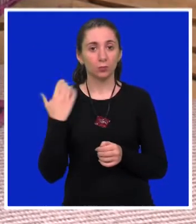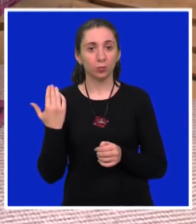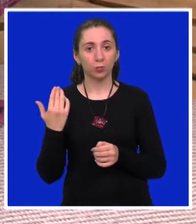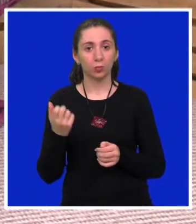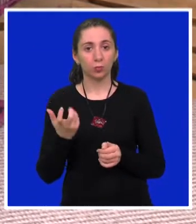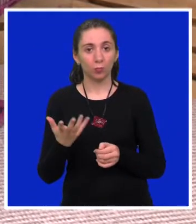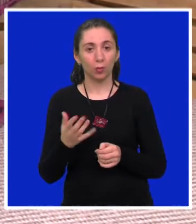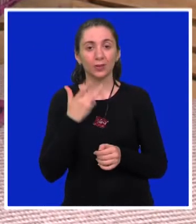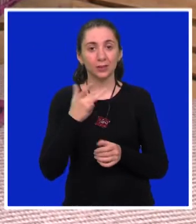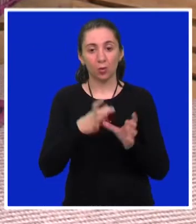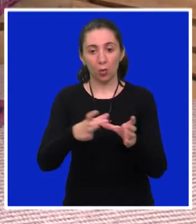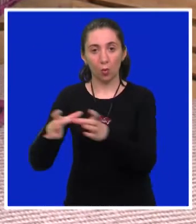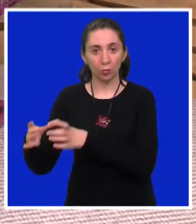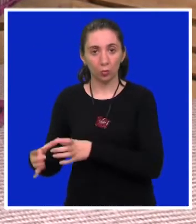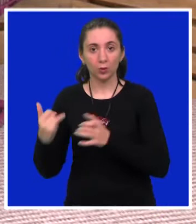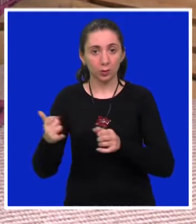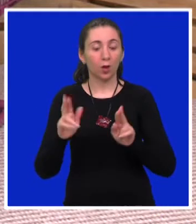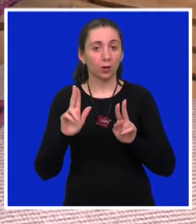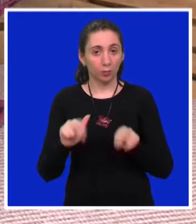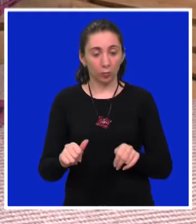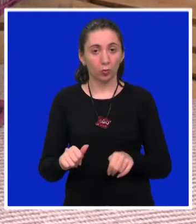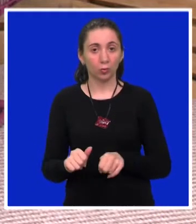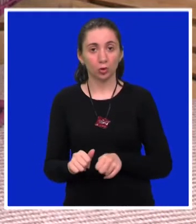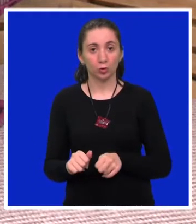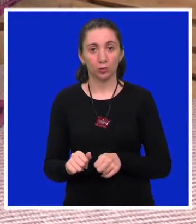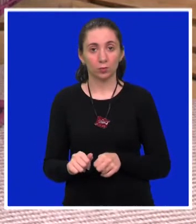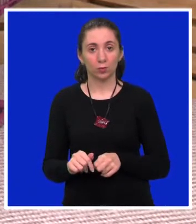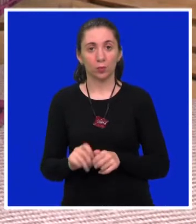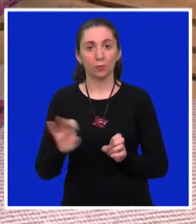broj zelenih otoka gdje mi već sad možemo, bez obzira na